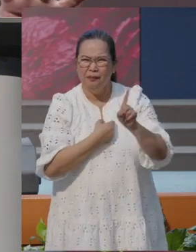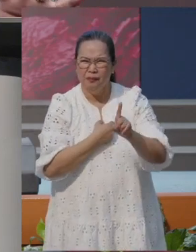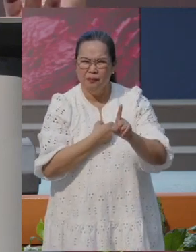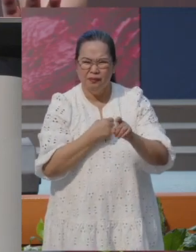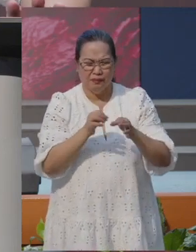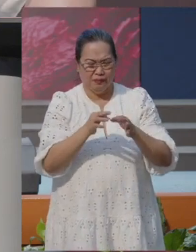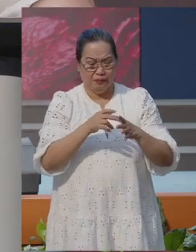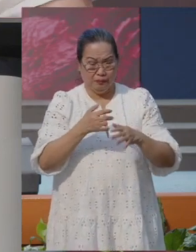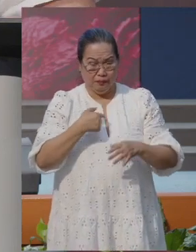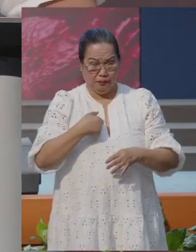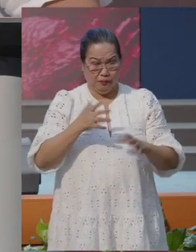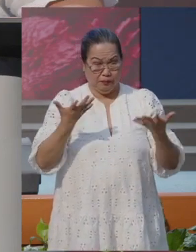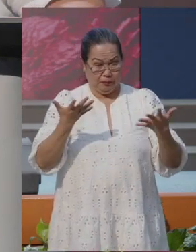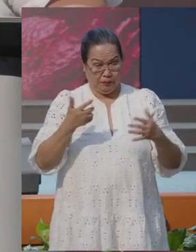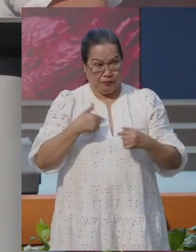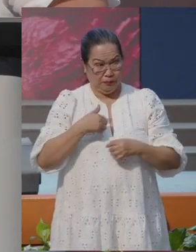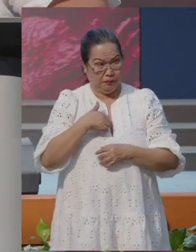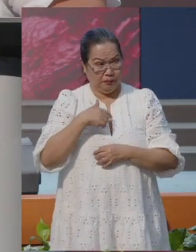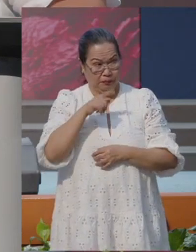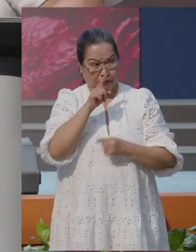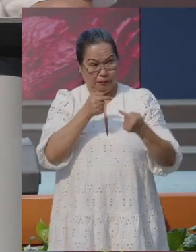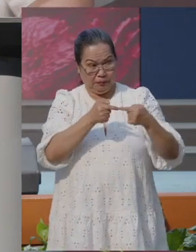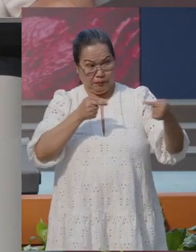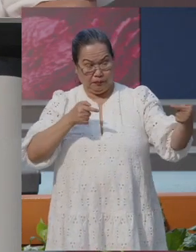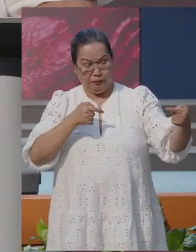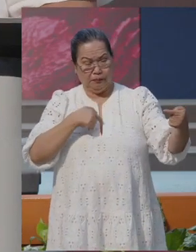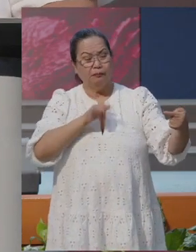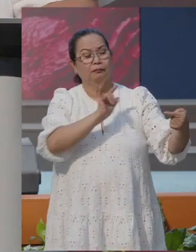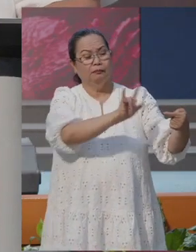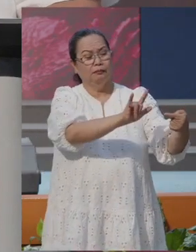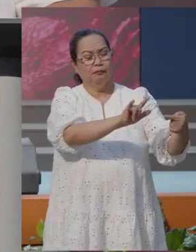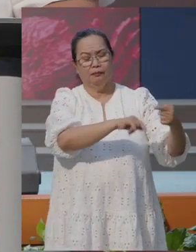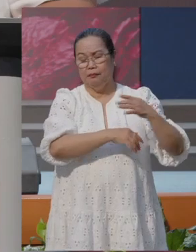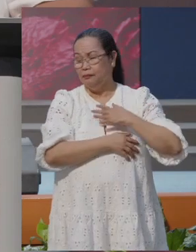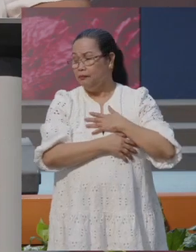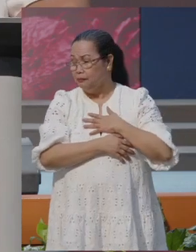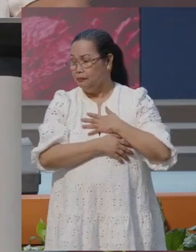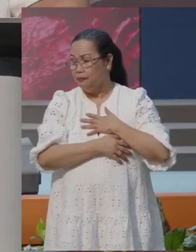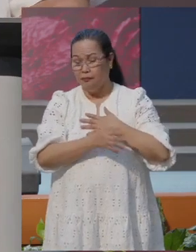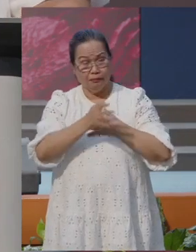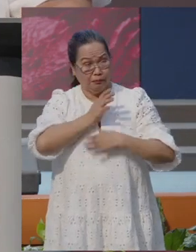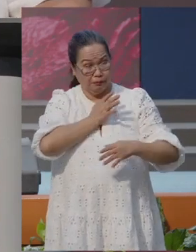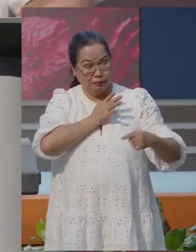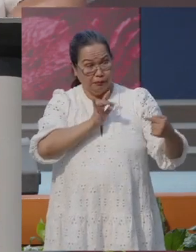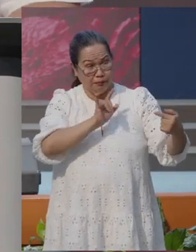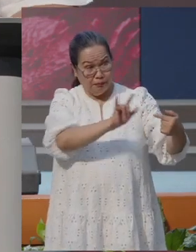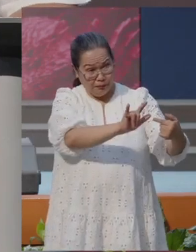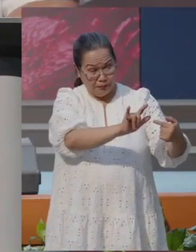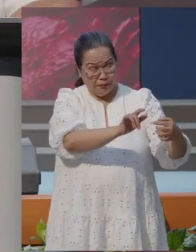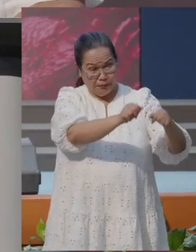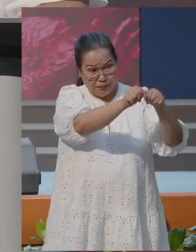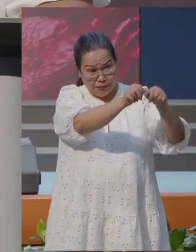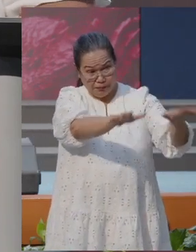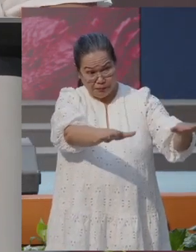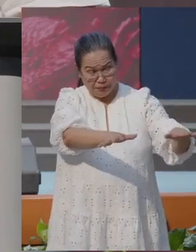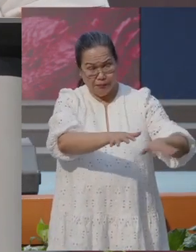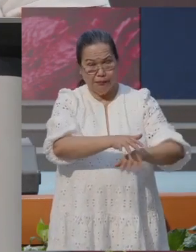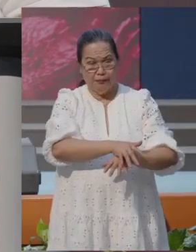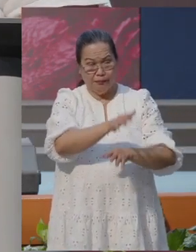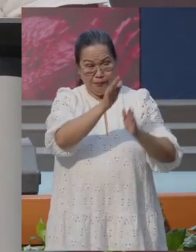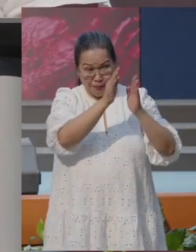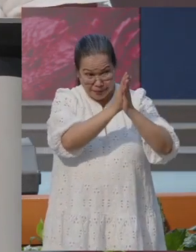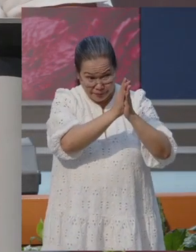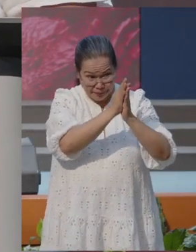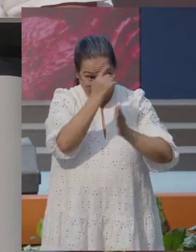kahit walang ginagawa sa inyo ang kaaway nyo, love, do good, bless,